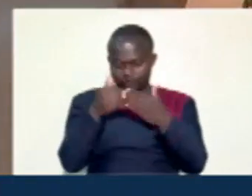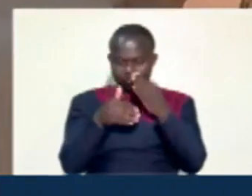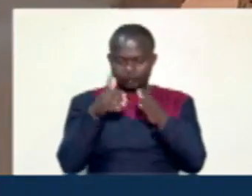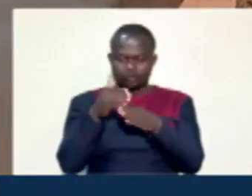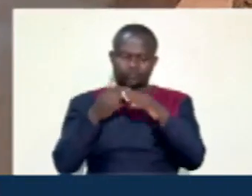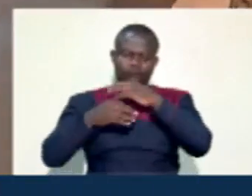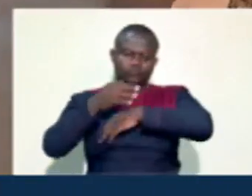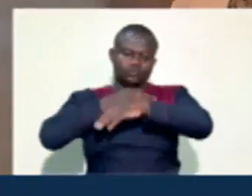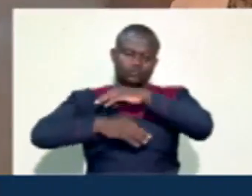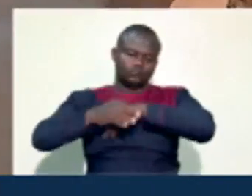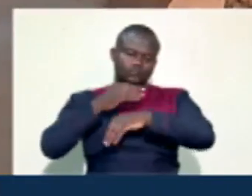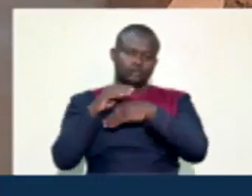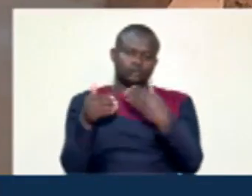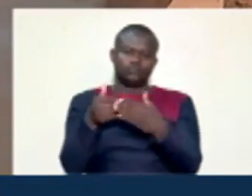kiraro